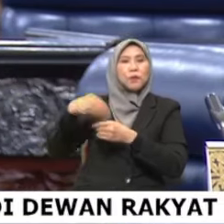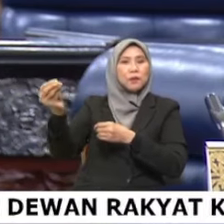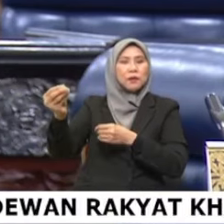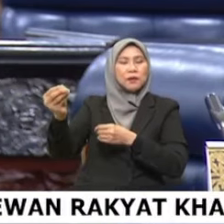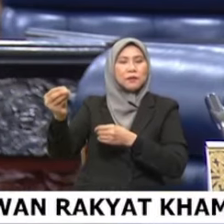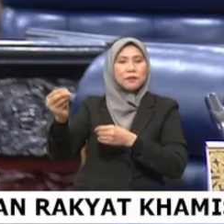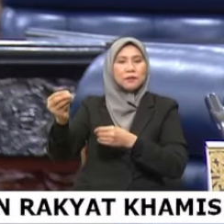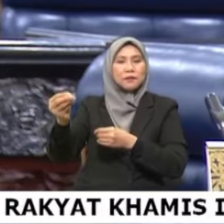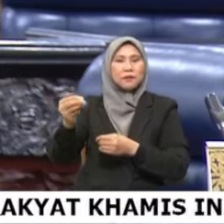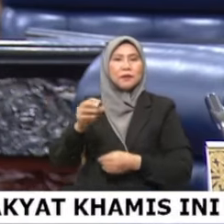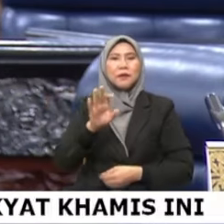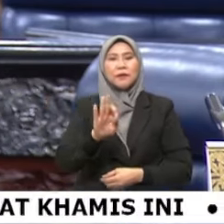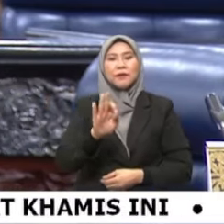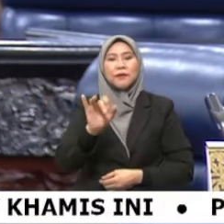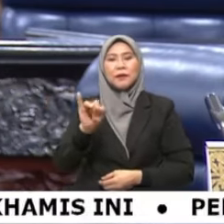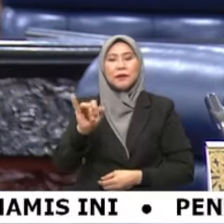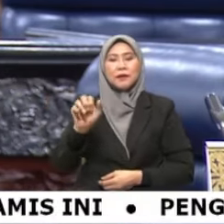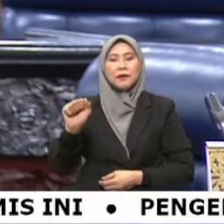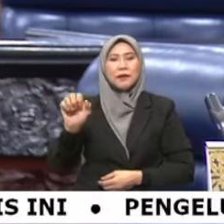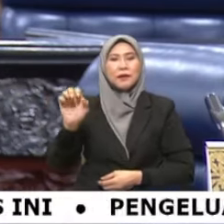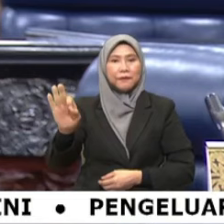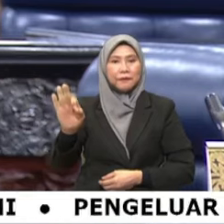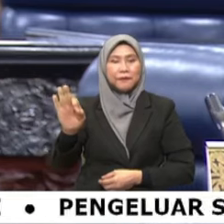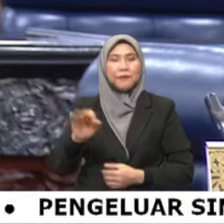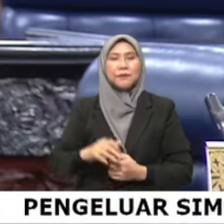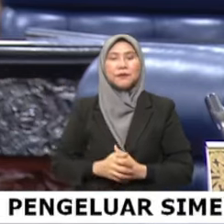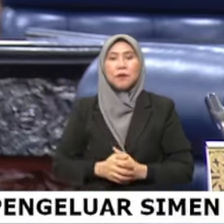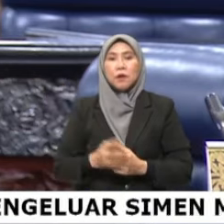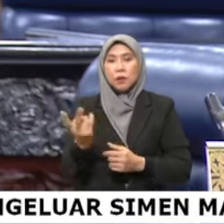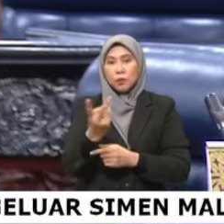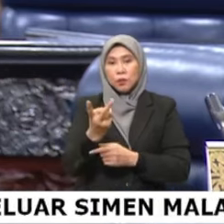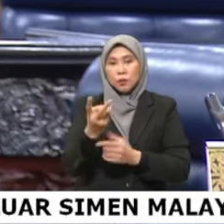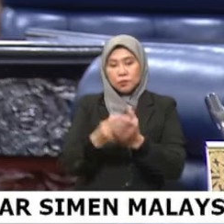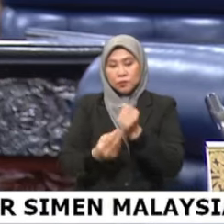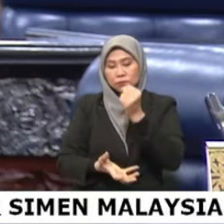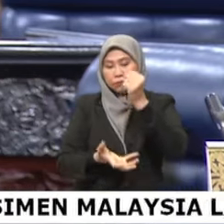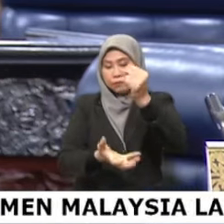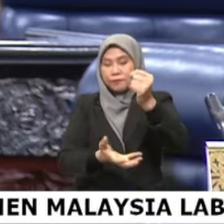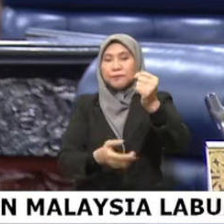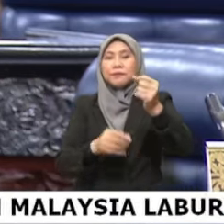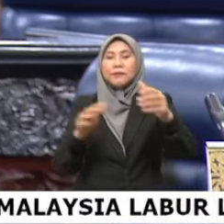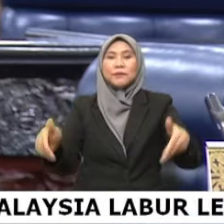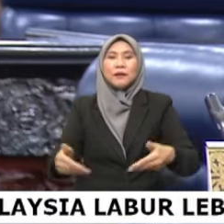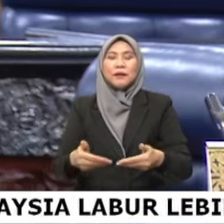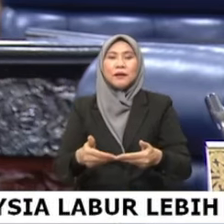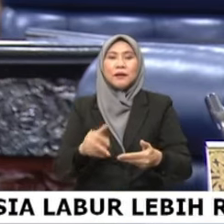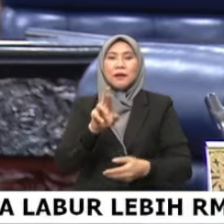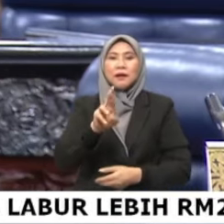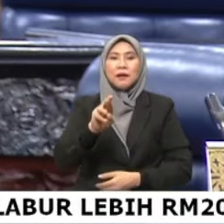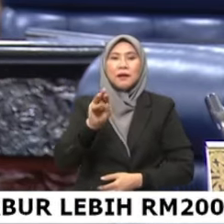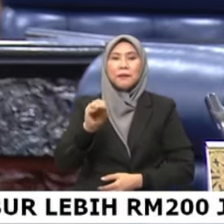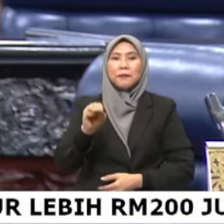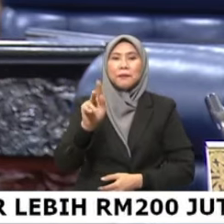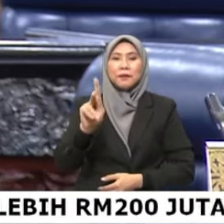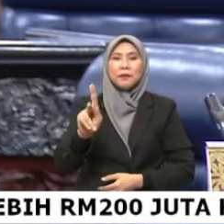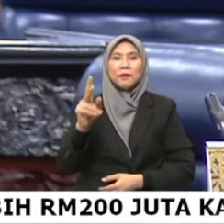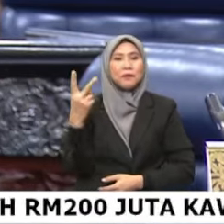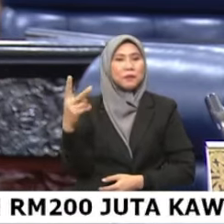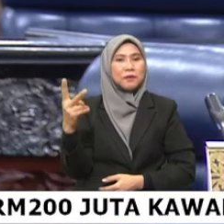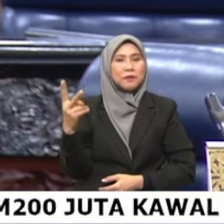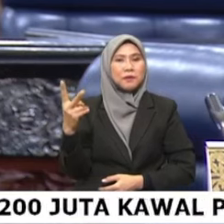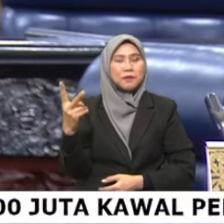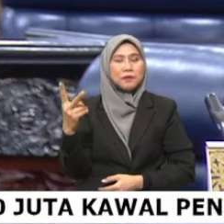Fund, FIAF. Dua-dua dana ini diperkenalkan di bawah RMK ke-12.